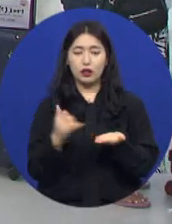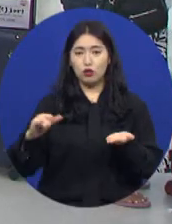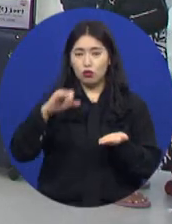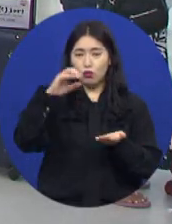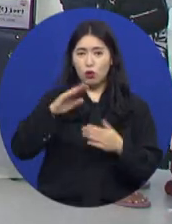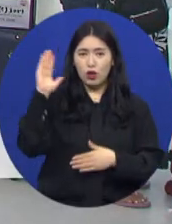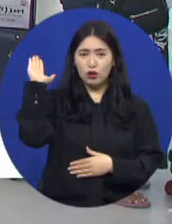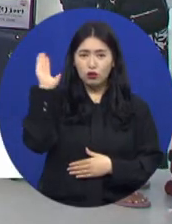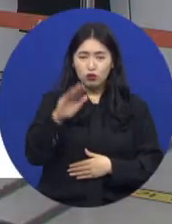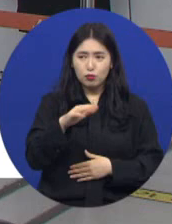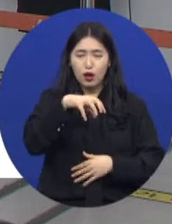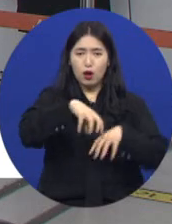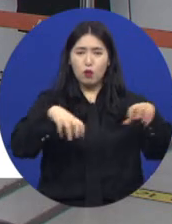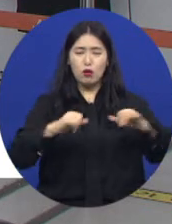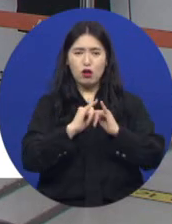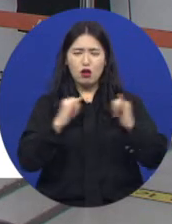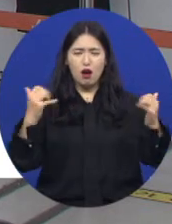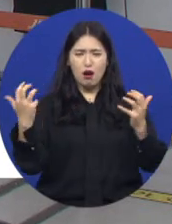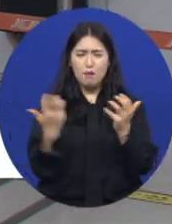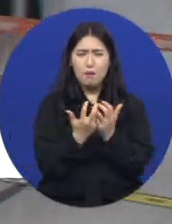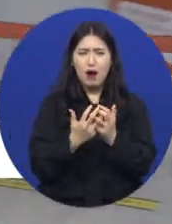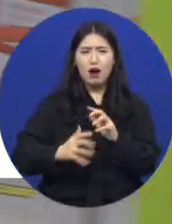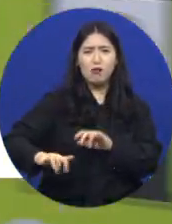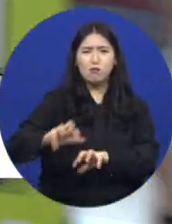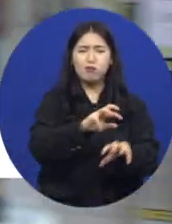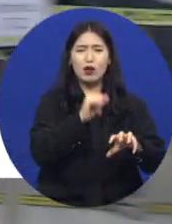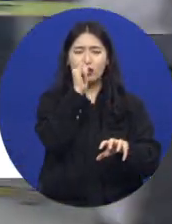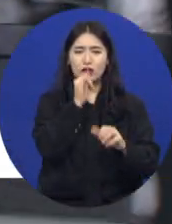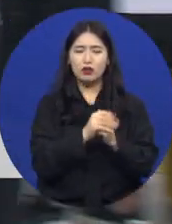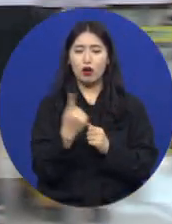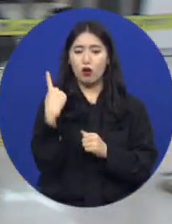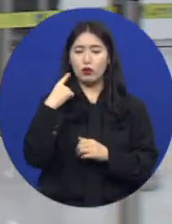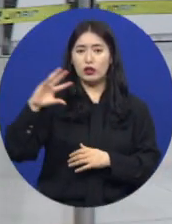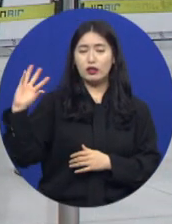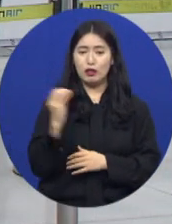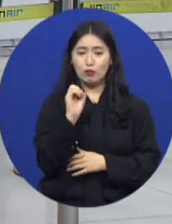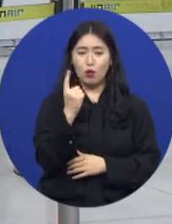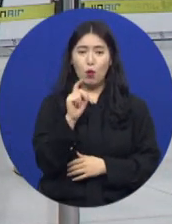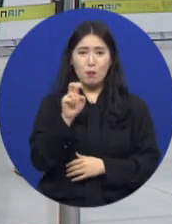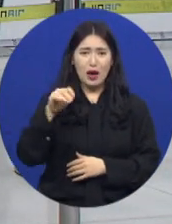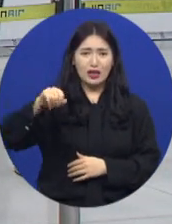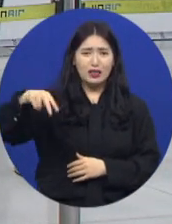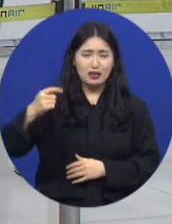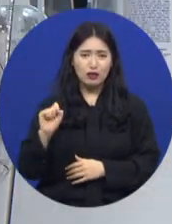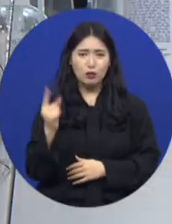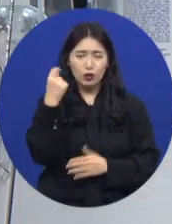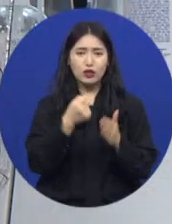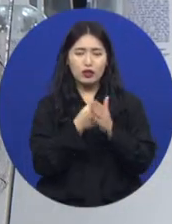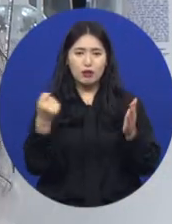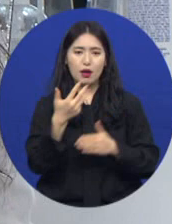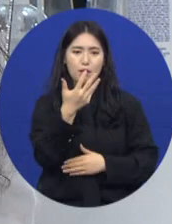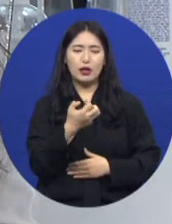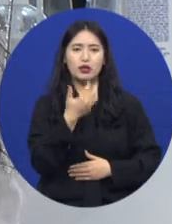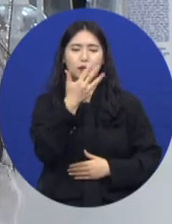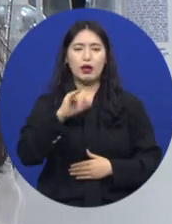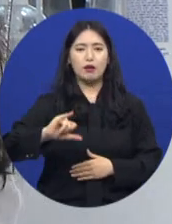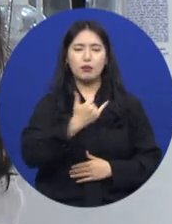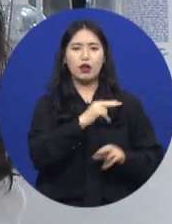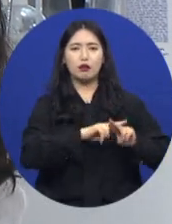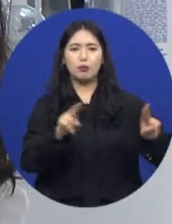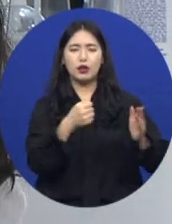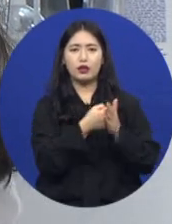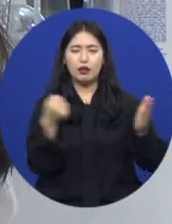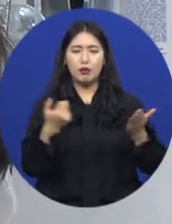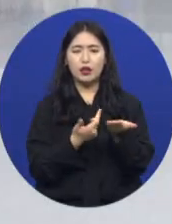제주공항 출발 대합실이 승객들로 북적입니다. 어제 태풍 오마이스로 제주 기점 항공기 80여 편이 결항되면서